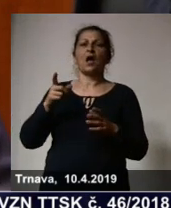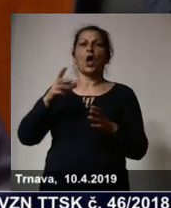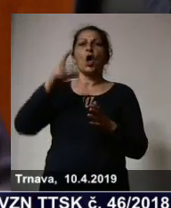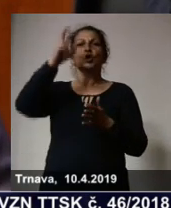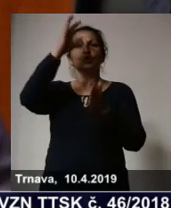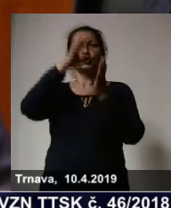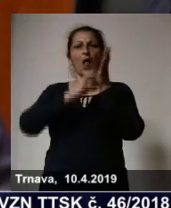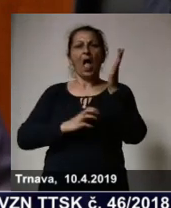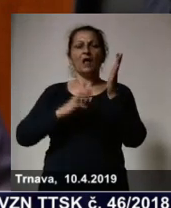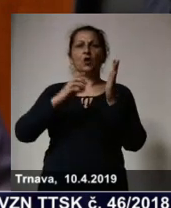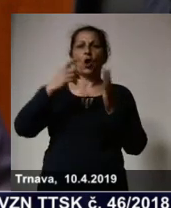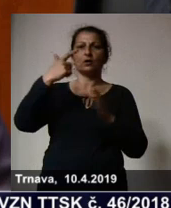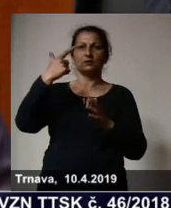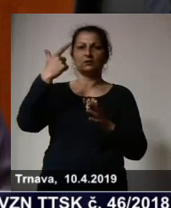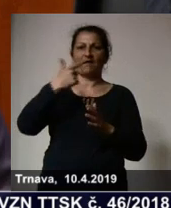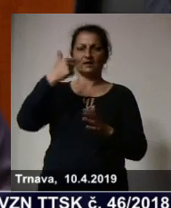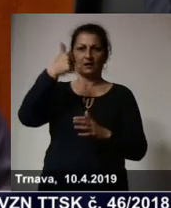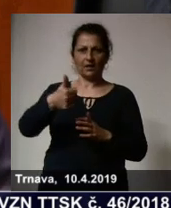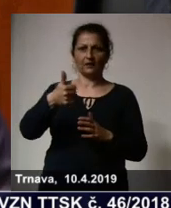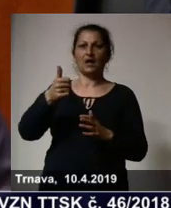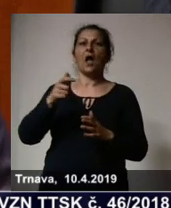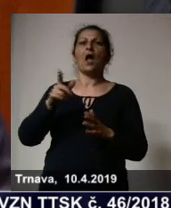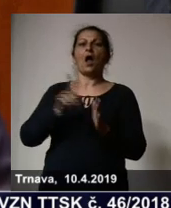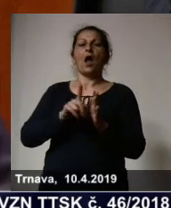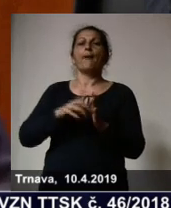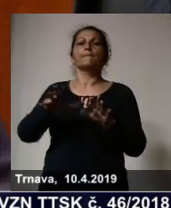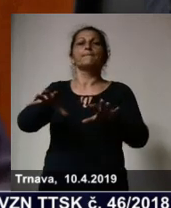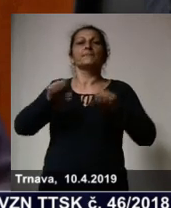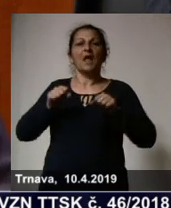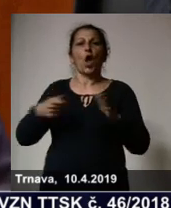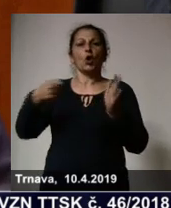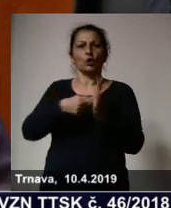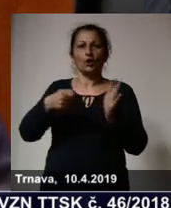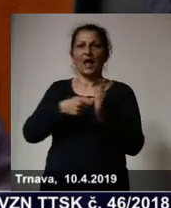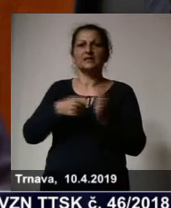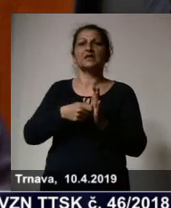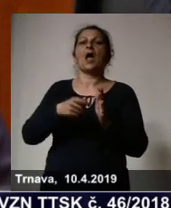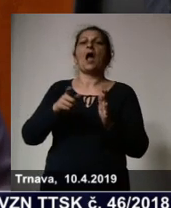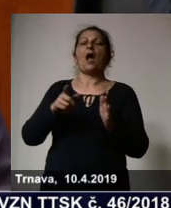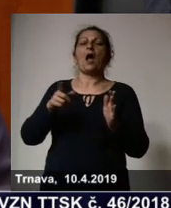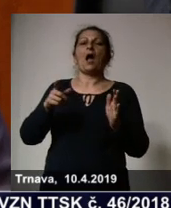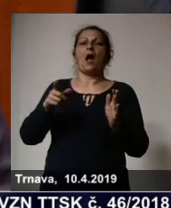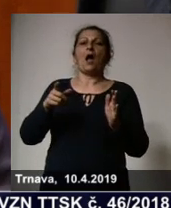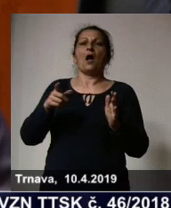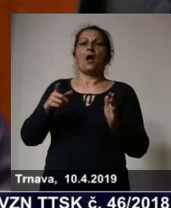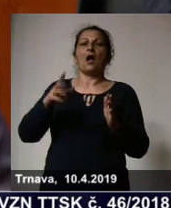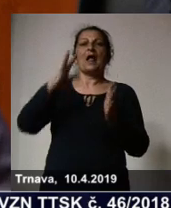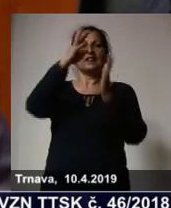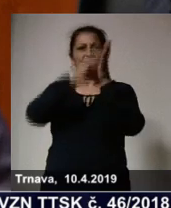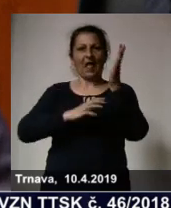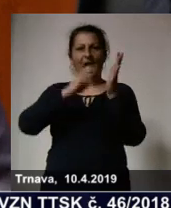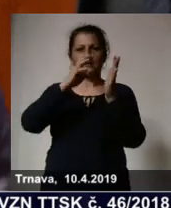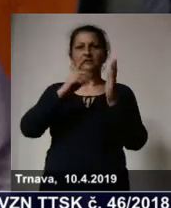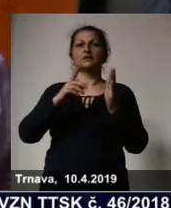1 oprávnení žiadatelia, príjemcovia dotácie, neziskové organizácie a nadácie. Čiže text odseku